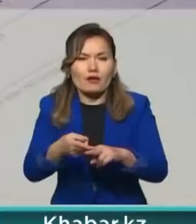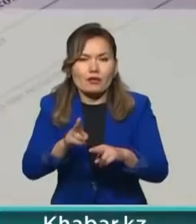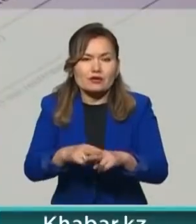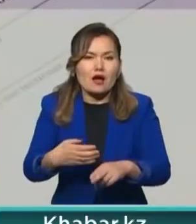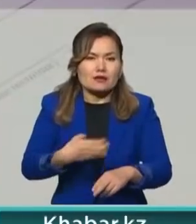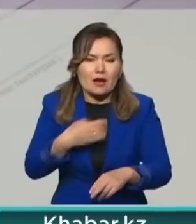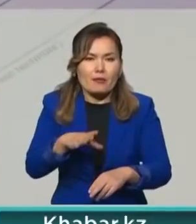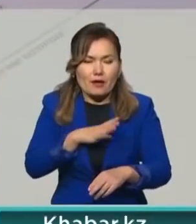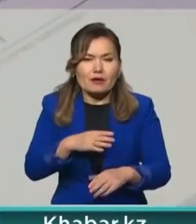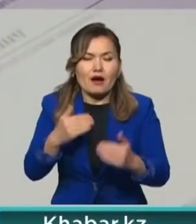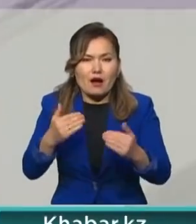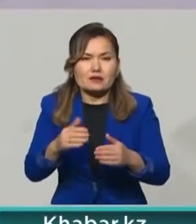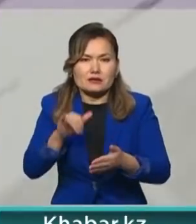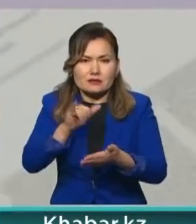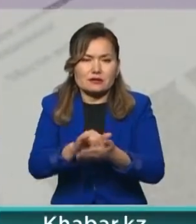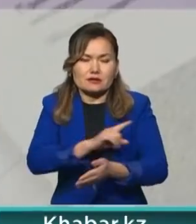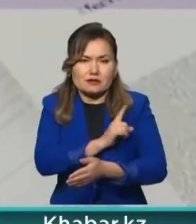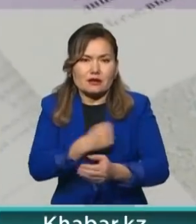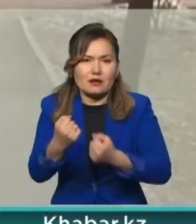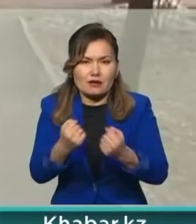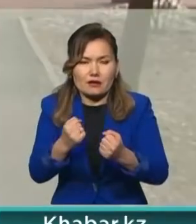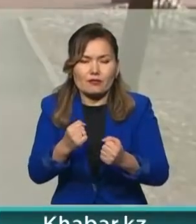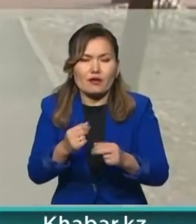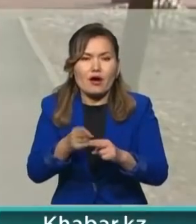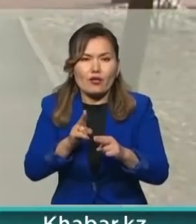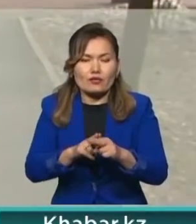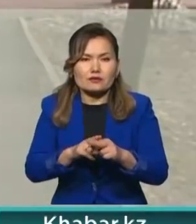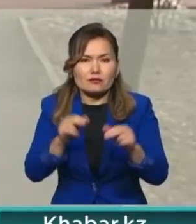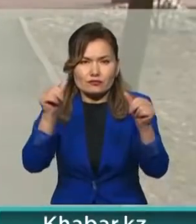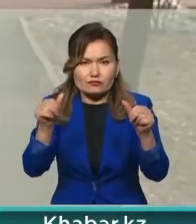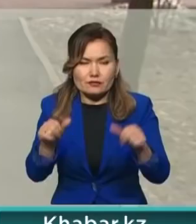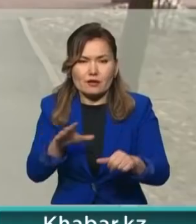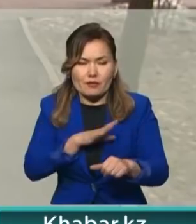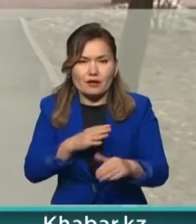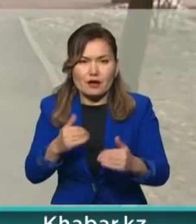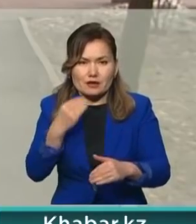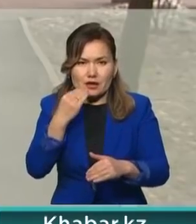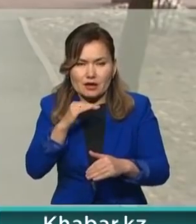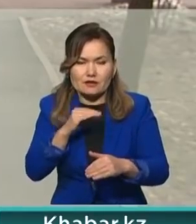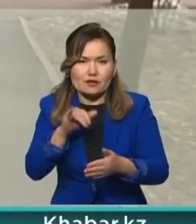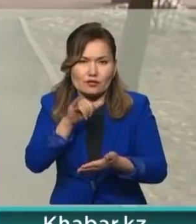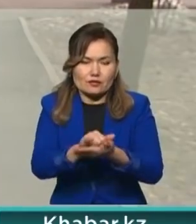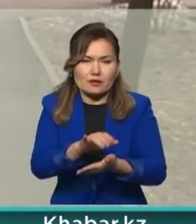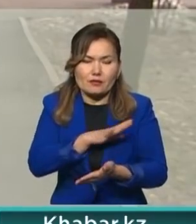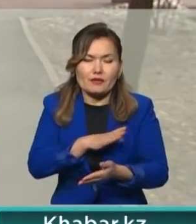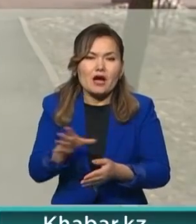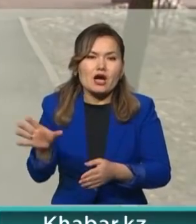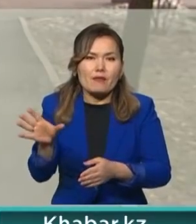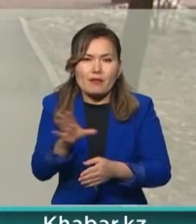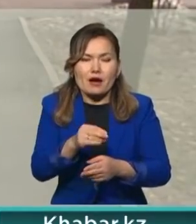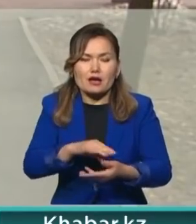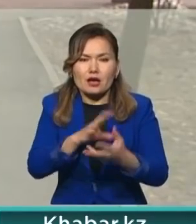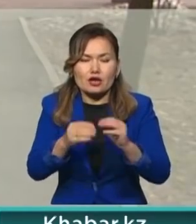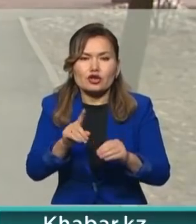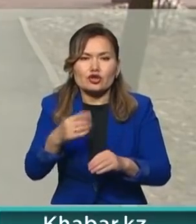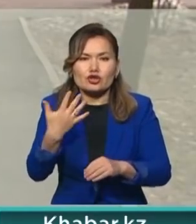сын көтереді, кепілдік береміз деп сендірді. Общей всей конструкции. Орнатылған батареялардың жалпы салмағы 150 килограмм.